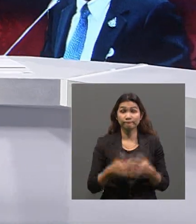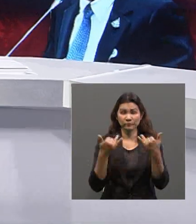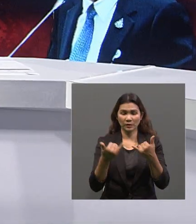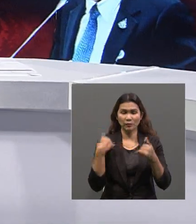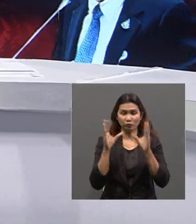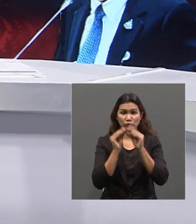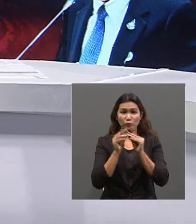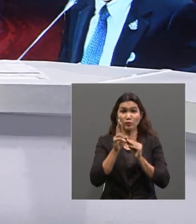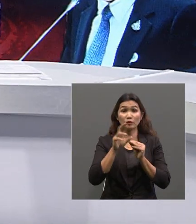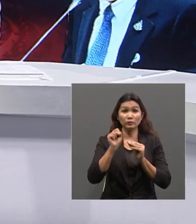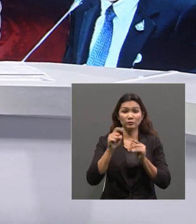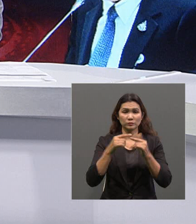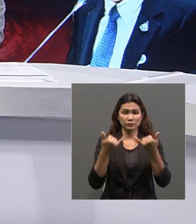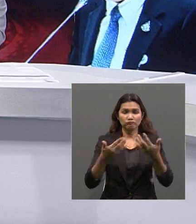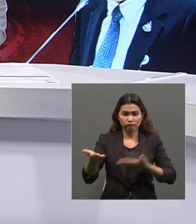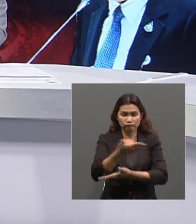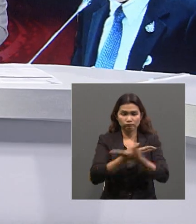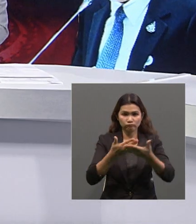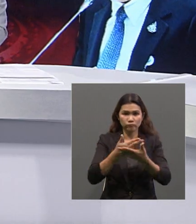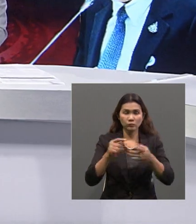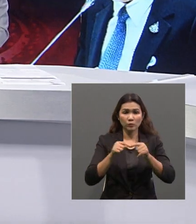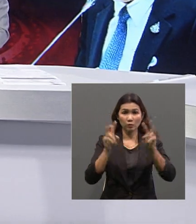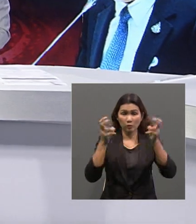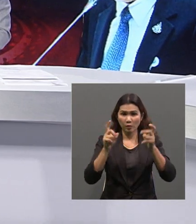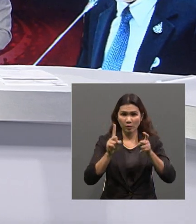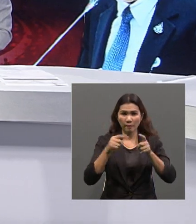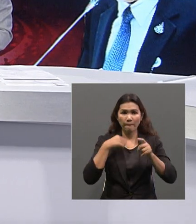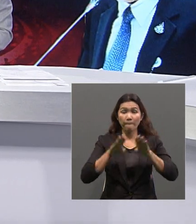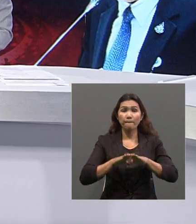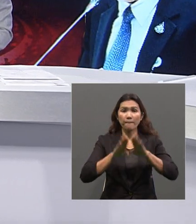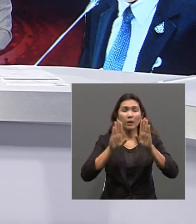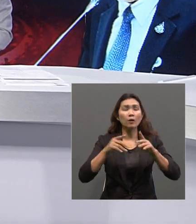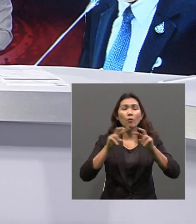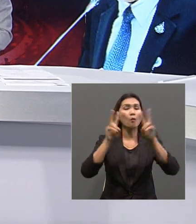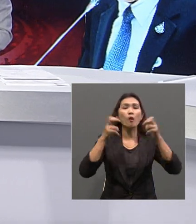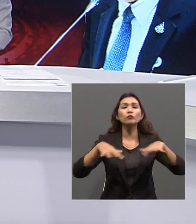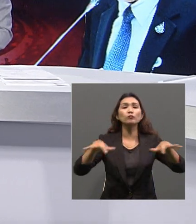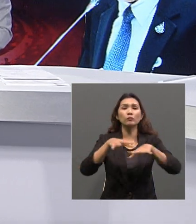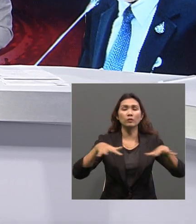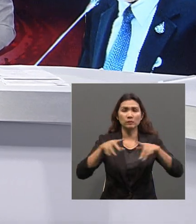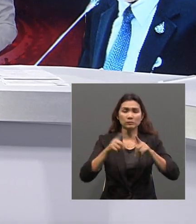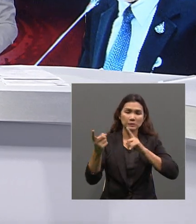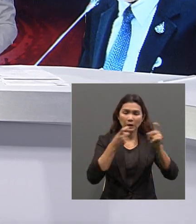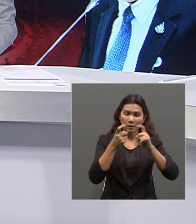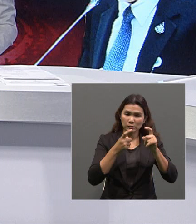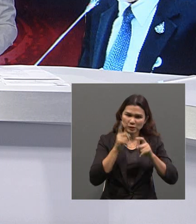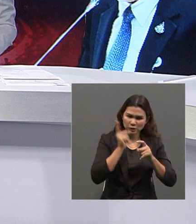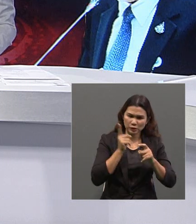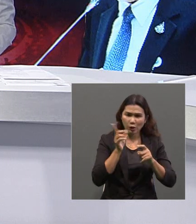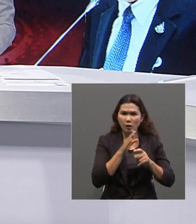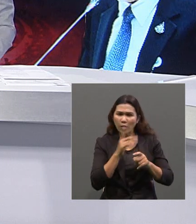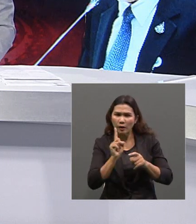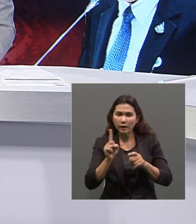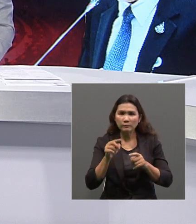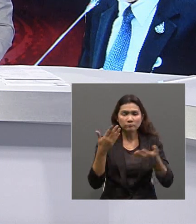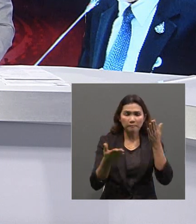วันนี้มีการประชุมสภาผู้แทนราษฎรพิจารณาเรื่องของญัตติขอเปิดอภิปรายทั่วไปนะคะเพื่อซักถามข้อเท็จจริงหรือเสน